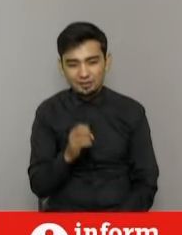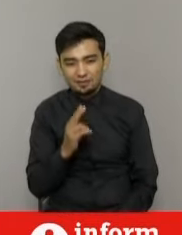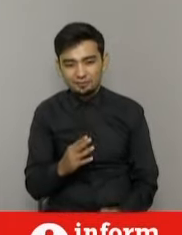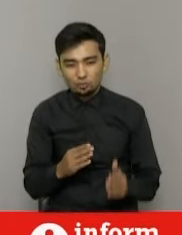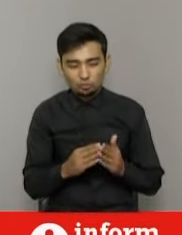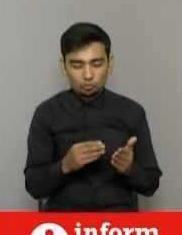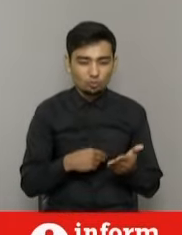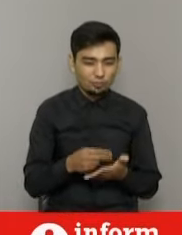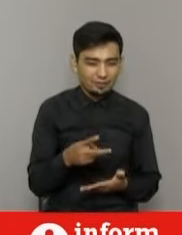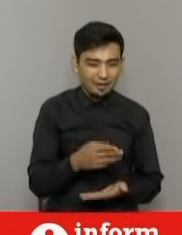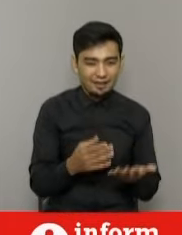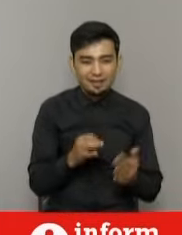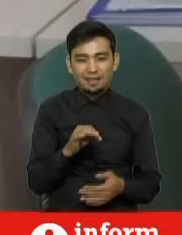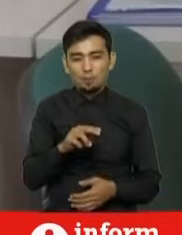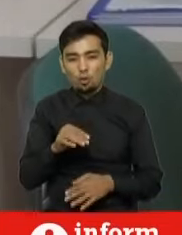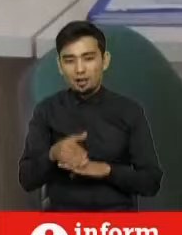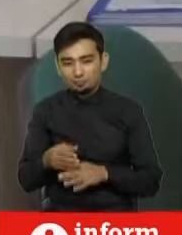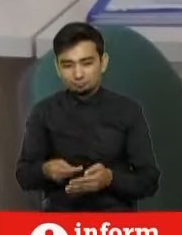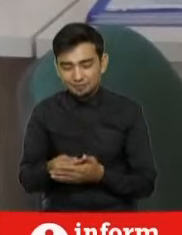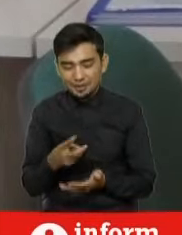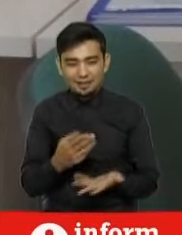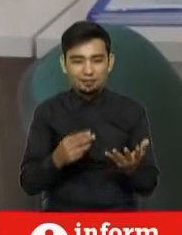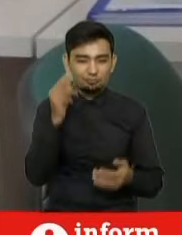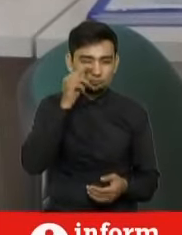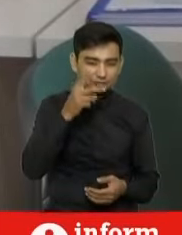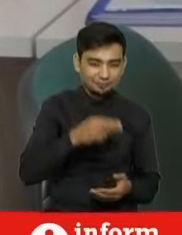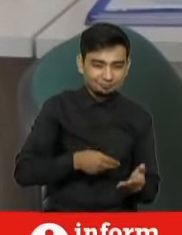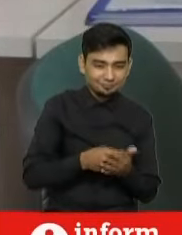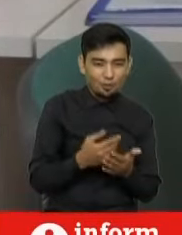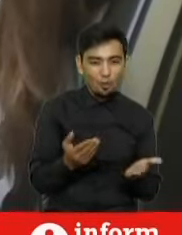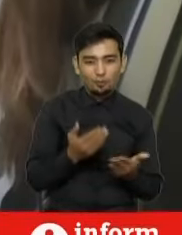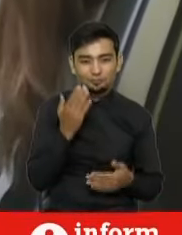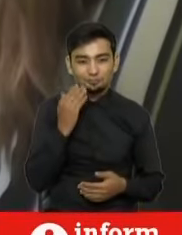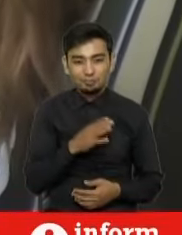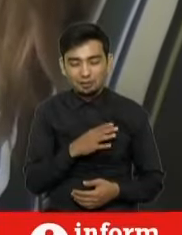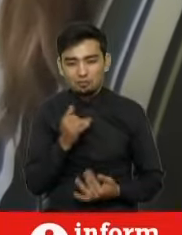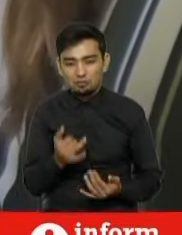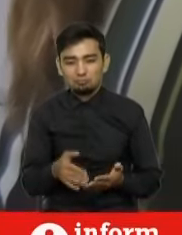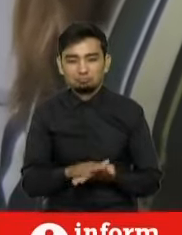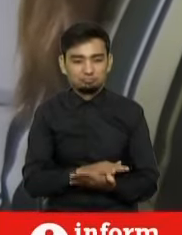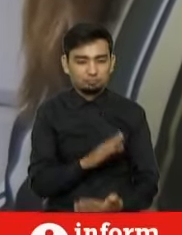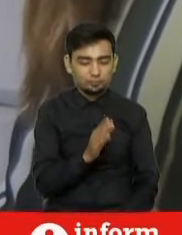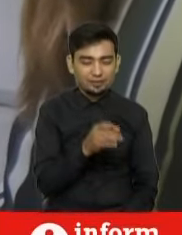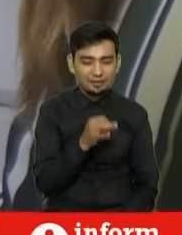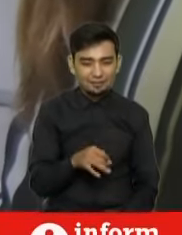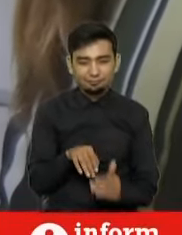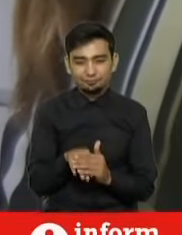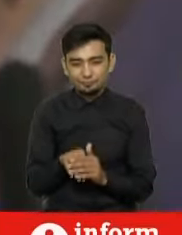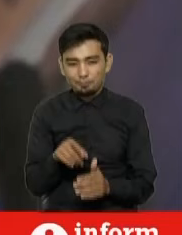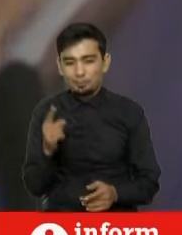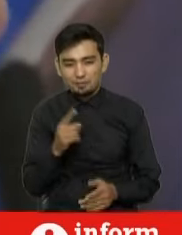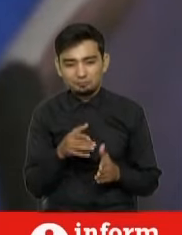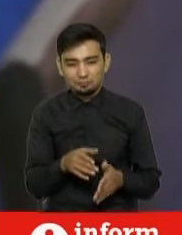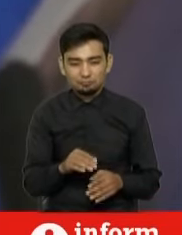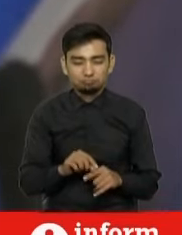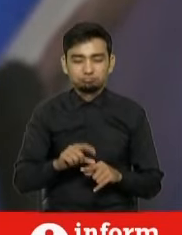алуға, ипотеканы өтеуге, оқу ақысын төлеуге мүмкіншілік беретін жеңілдіктер күшін жояды. Яғни қорға жиналған қаржының тігісі сөгілмейді, сол